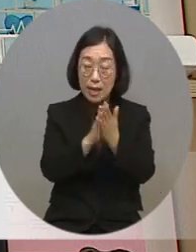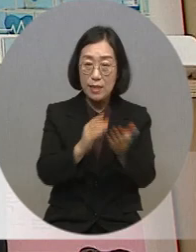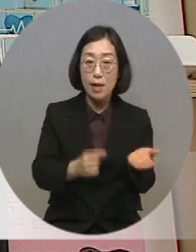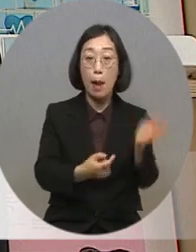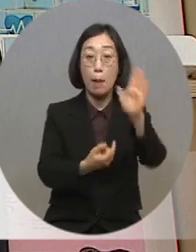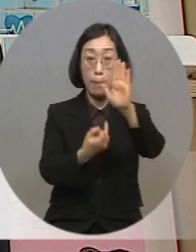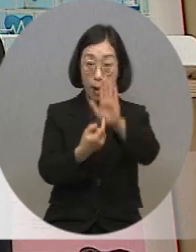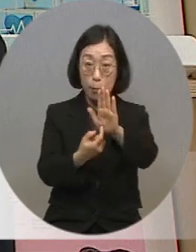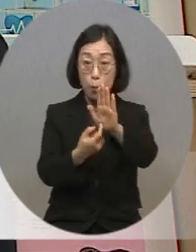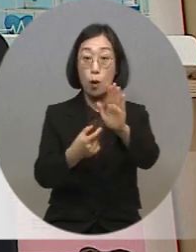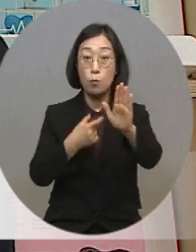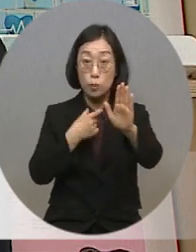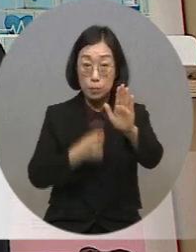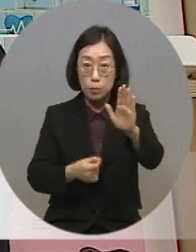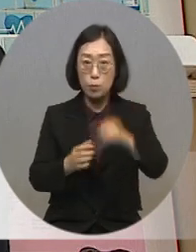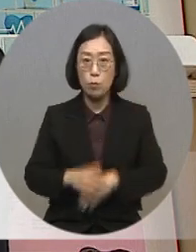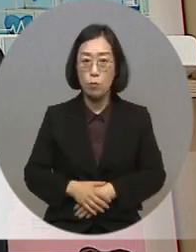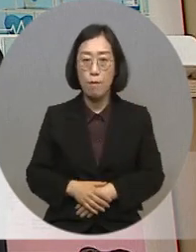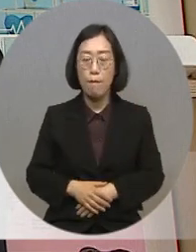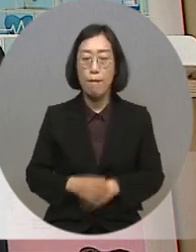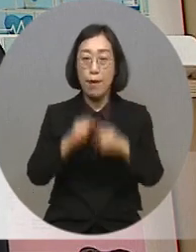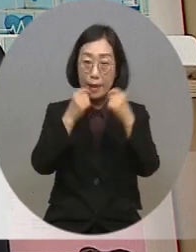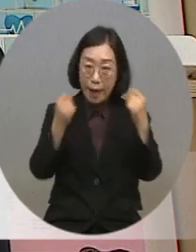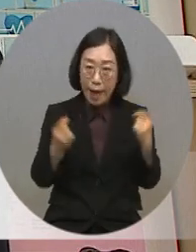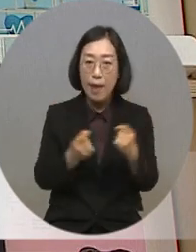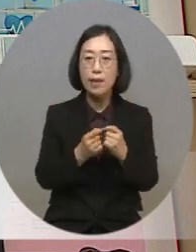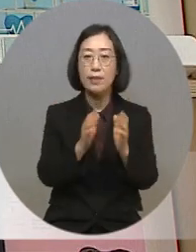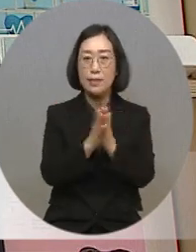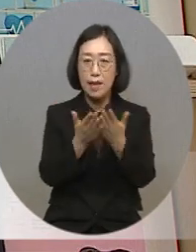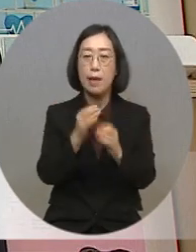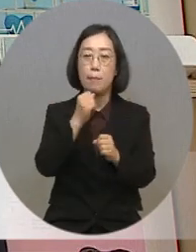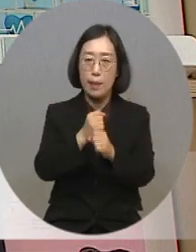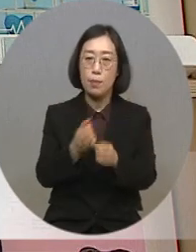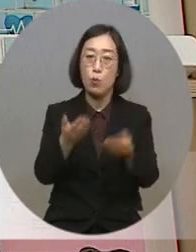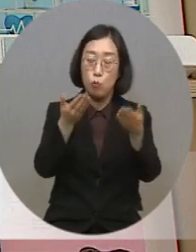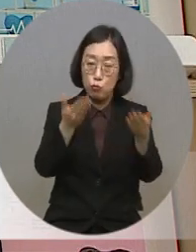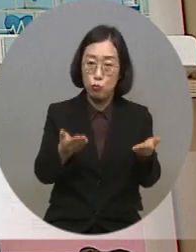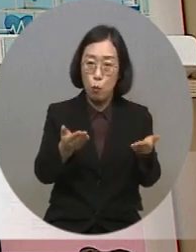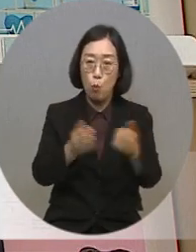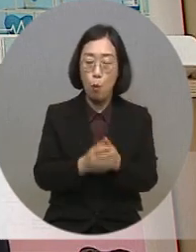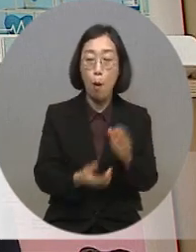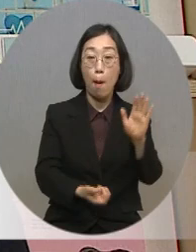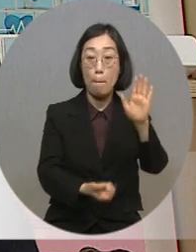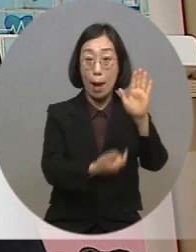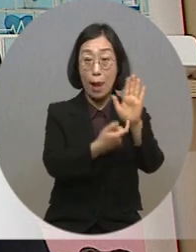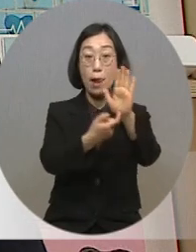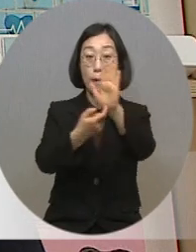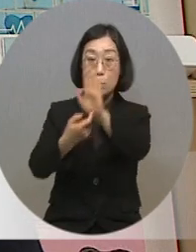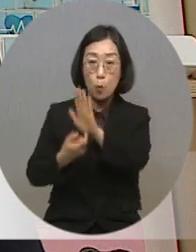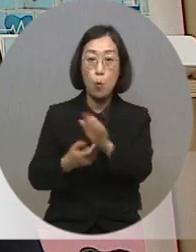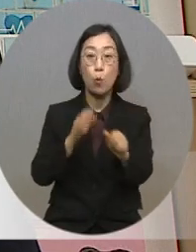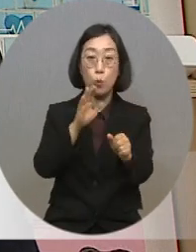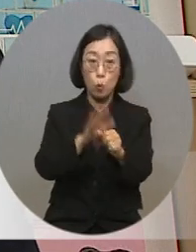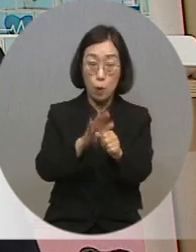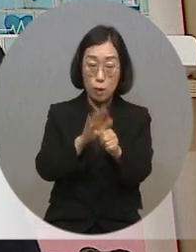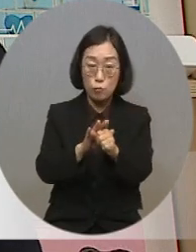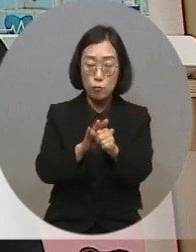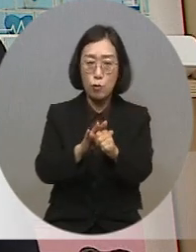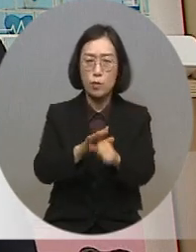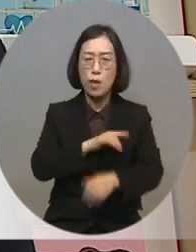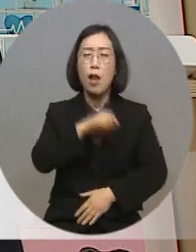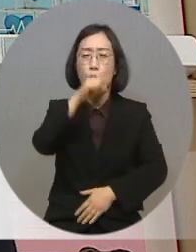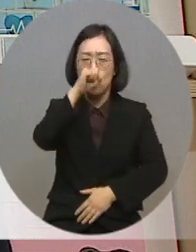내놓기 위해서는 개인 작품집을 내주고 등단을 시키고 그러는 게